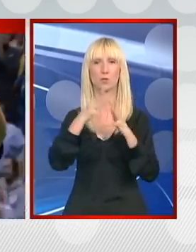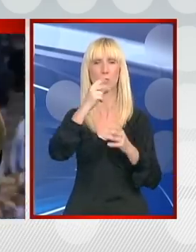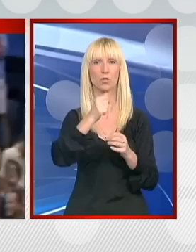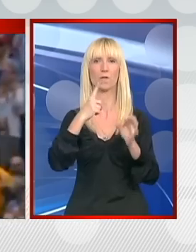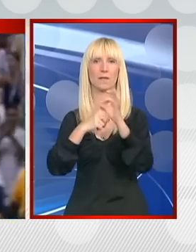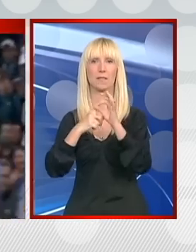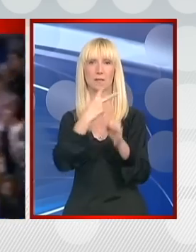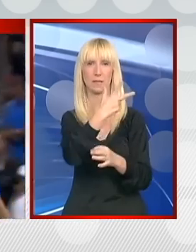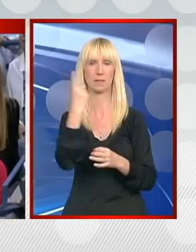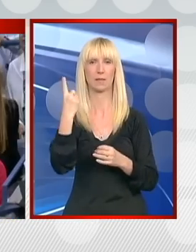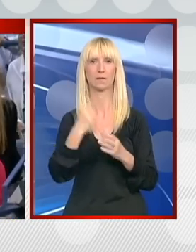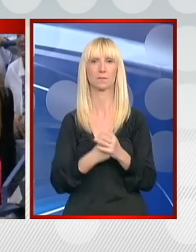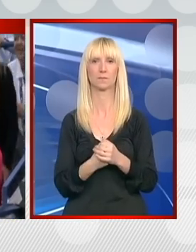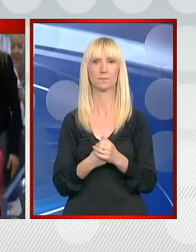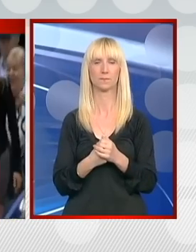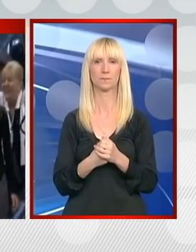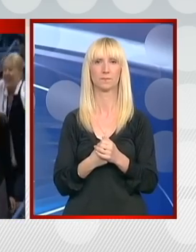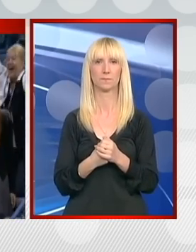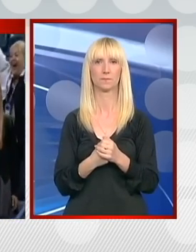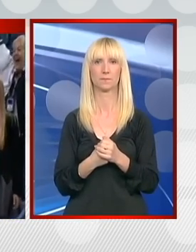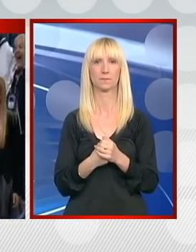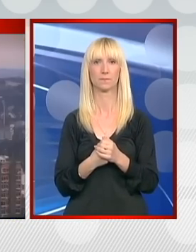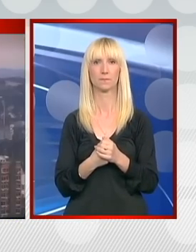Federera sa 3-1.